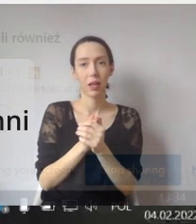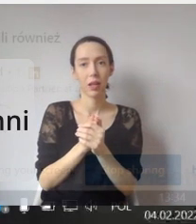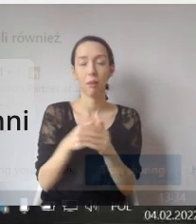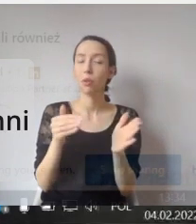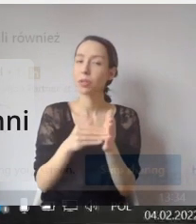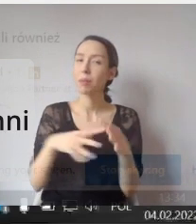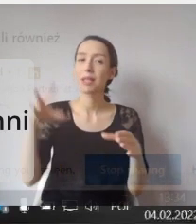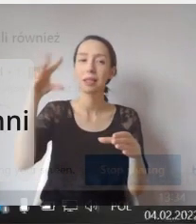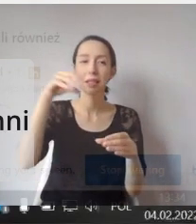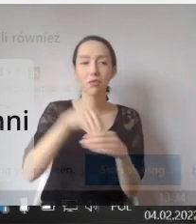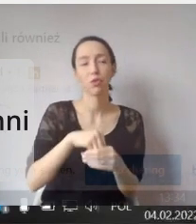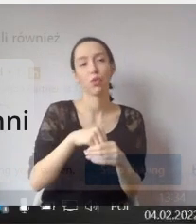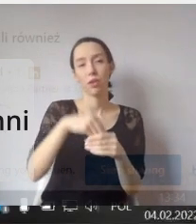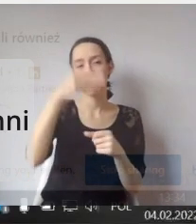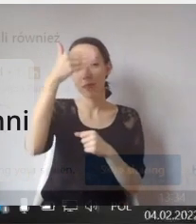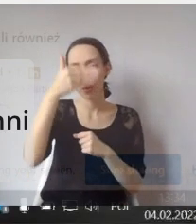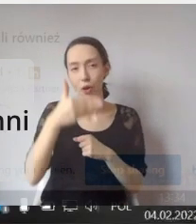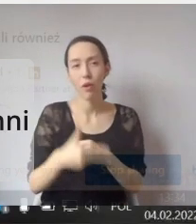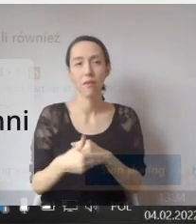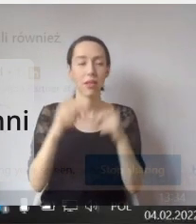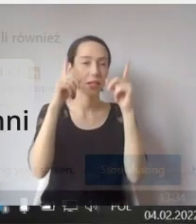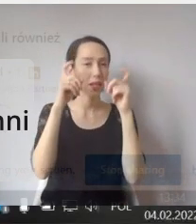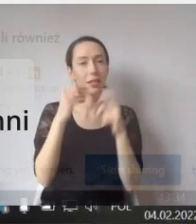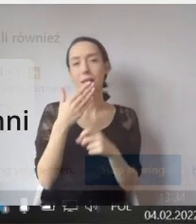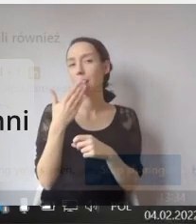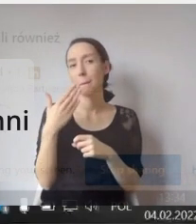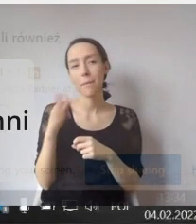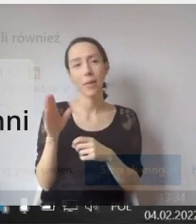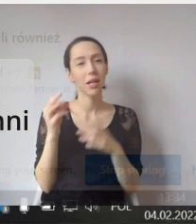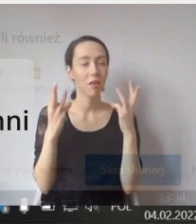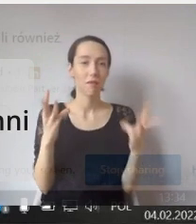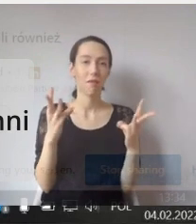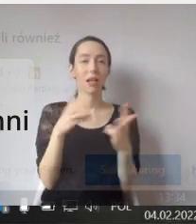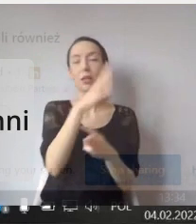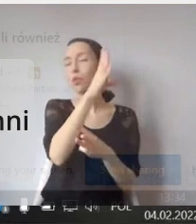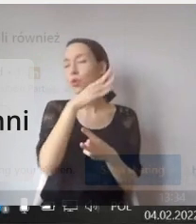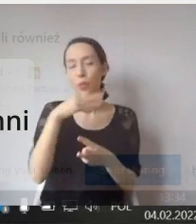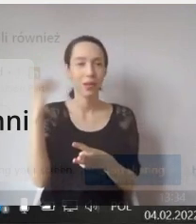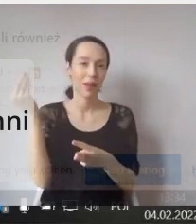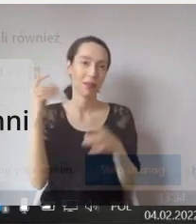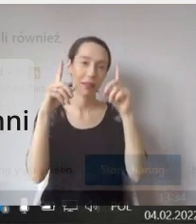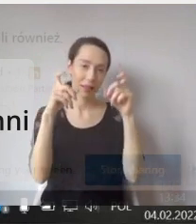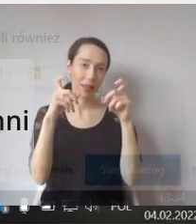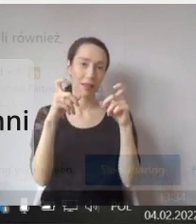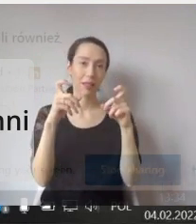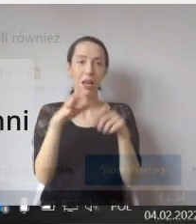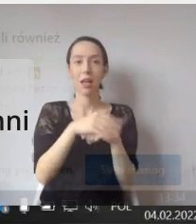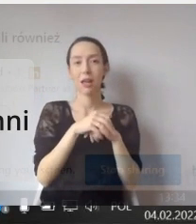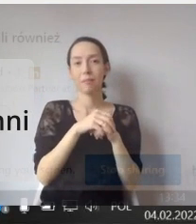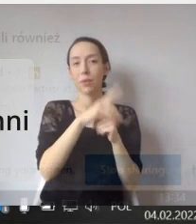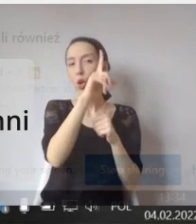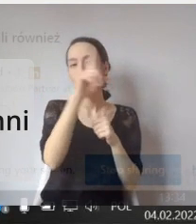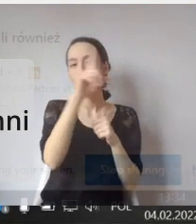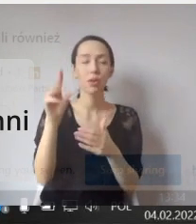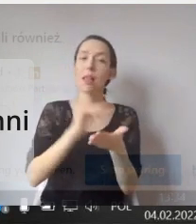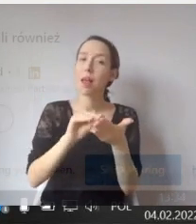no jeżeli widać to zdjęcie w profilu, miłe, uśmiechnięte i godne zaufania, to ludzie są bardziej skłonni wchodzić z nami w